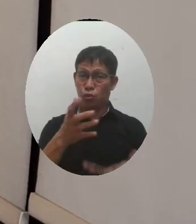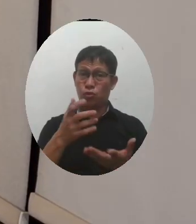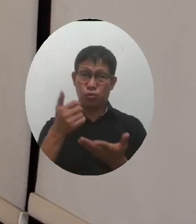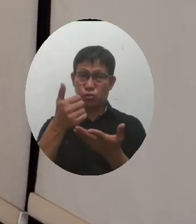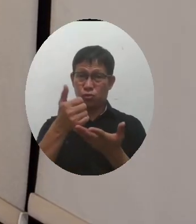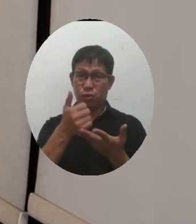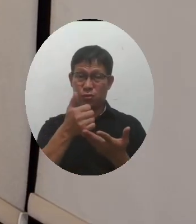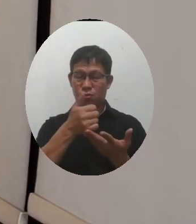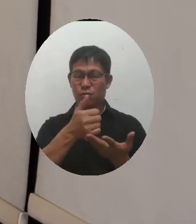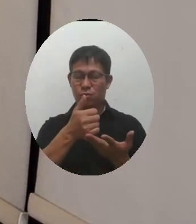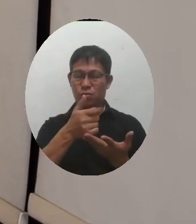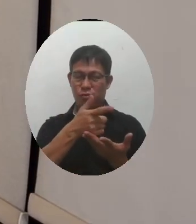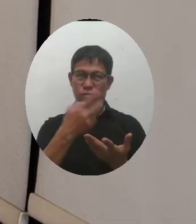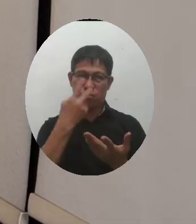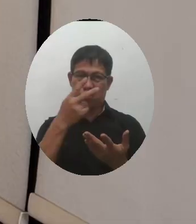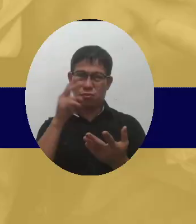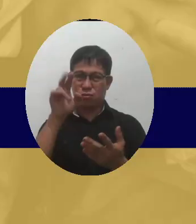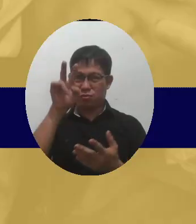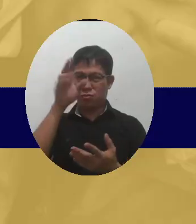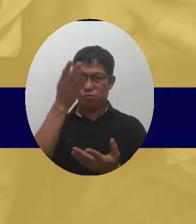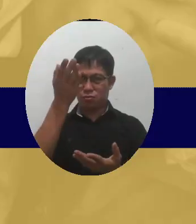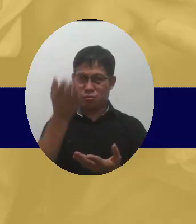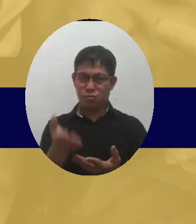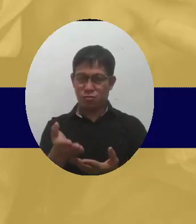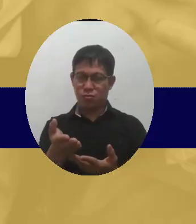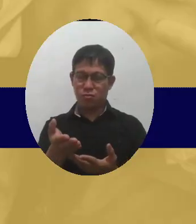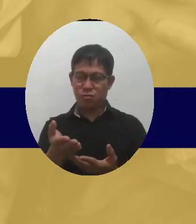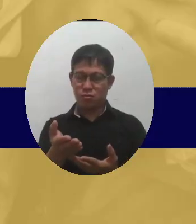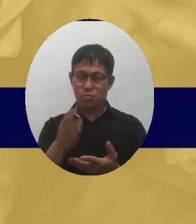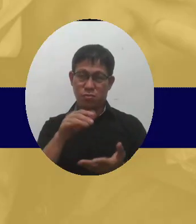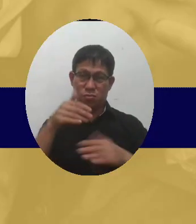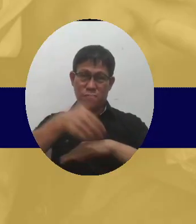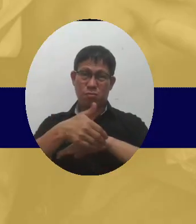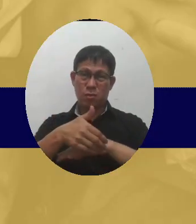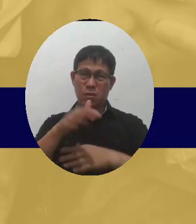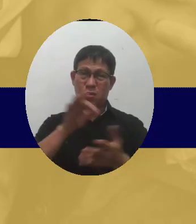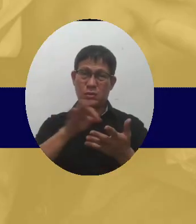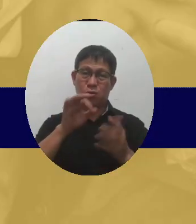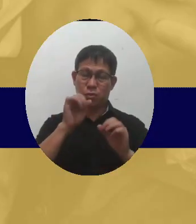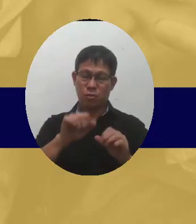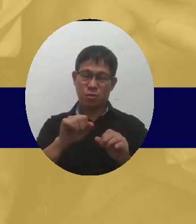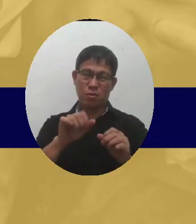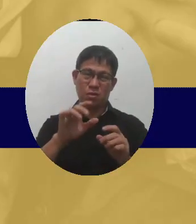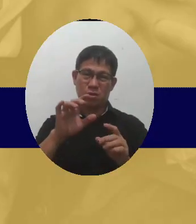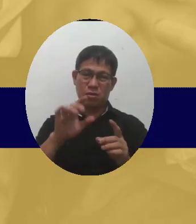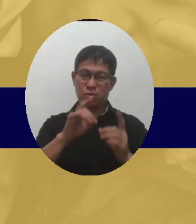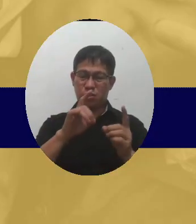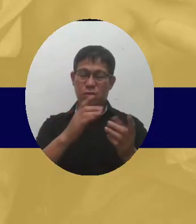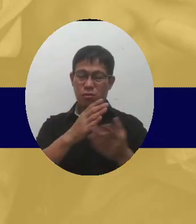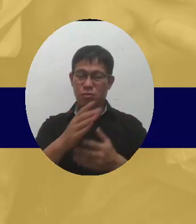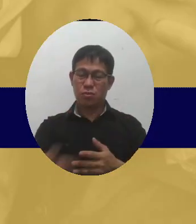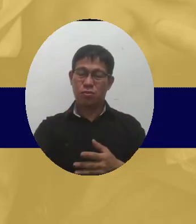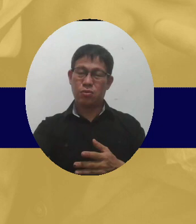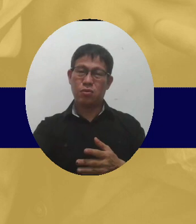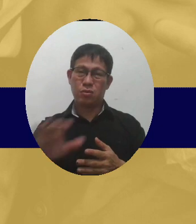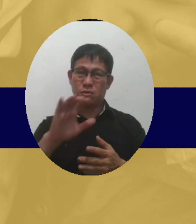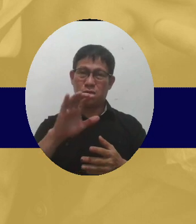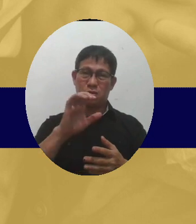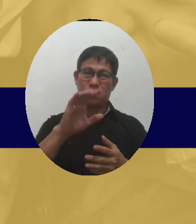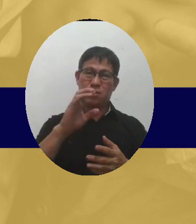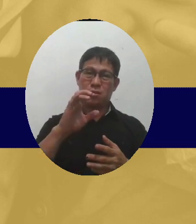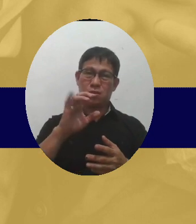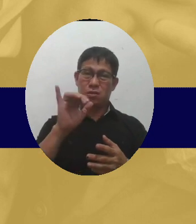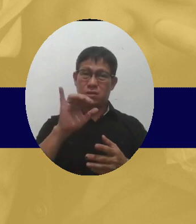Para sa mga nais magpadala ng tulong, nasa screen ang mga detalye ng ating bank account. Pwede rin kayo mag-donate sa pamamagitan